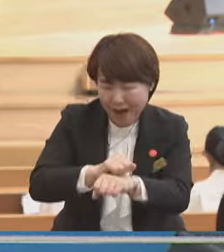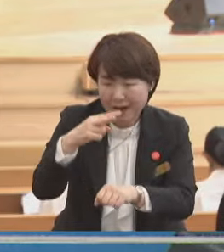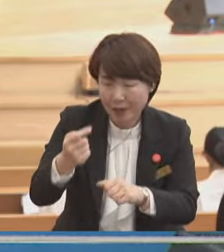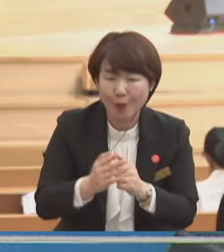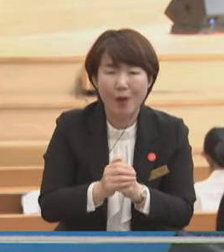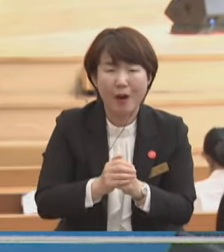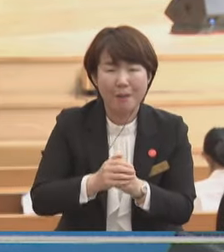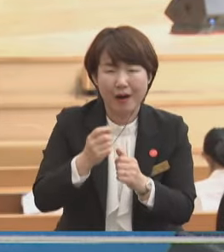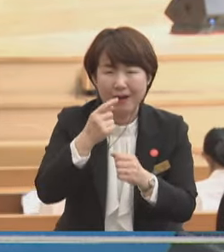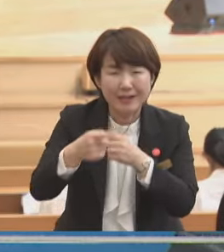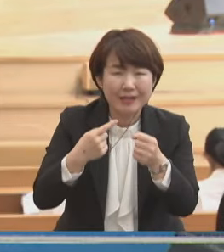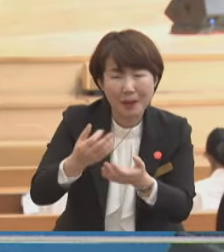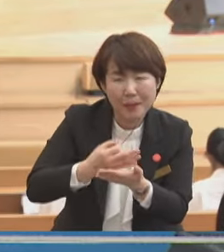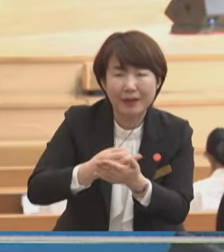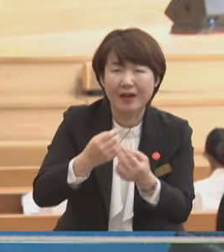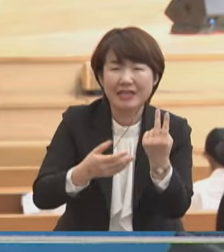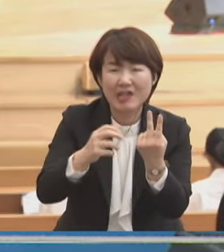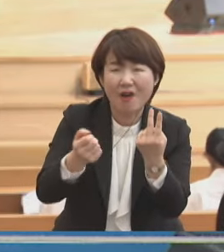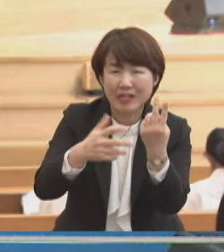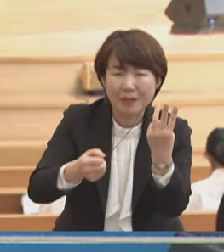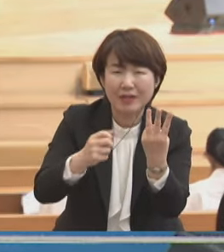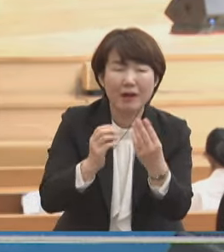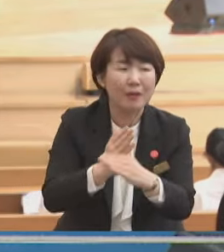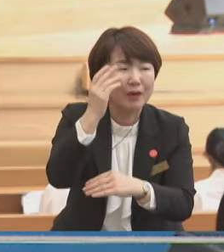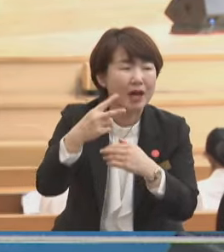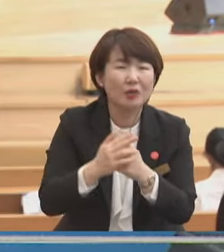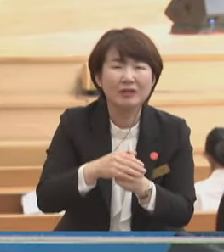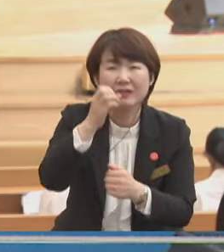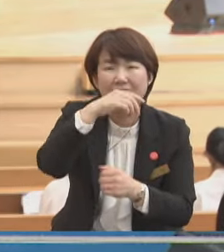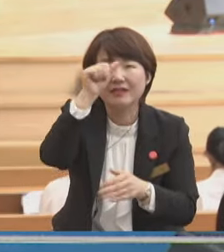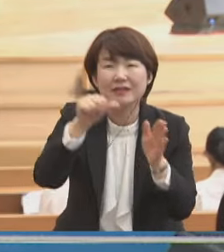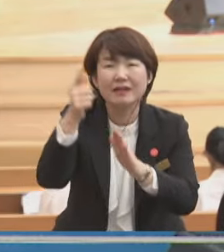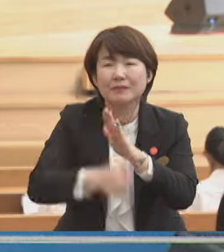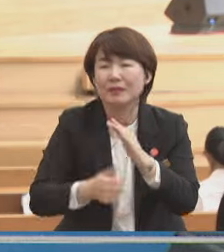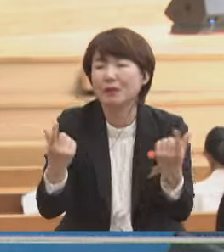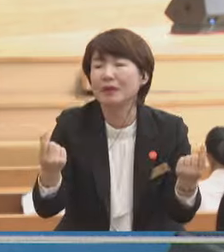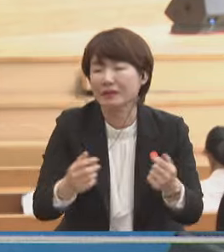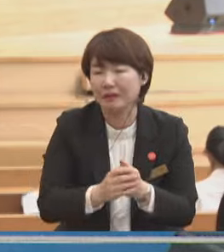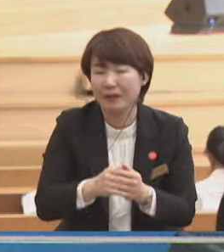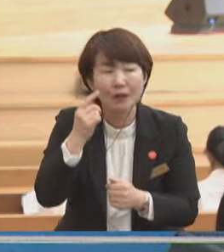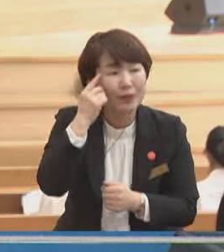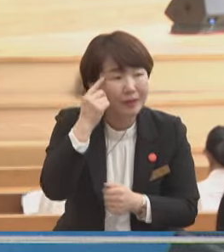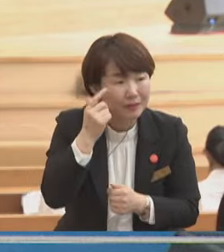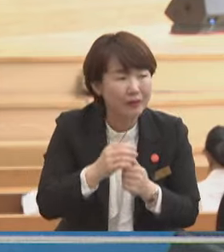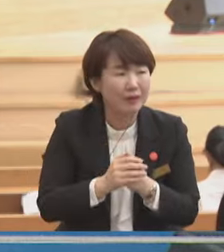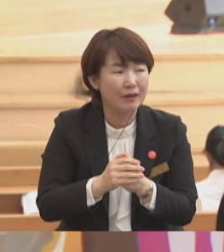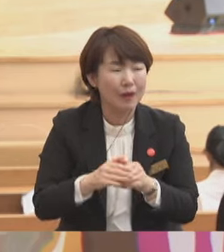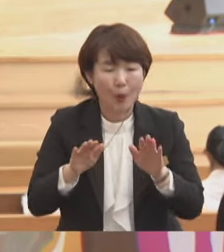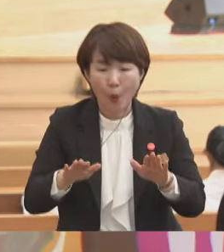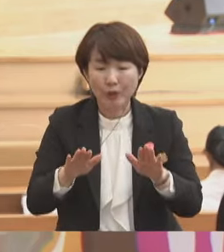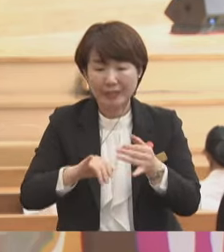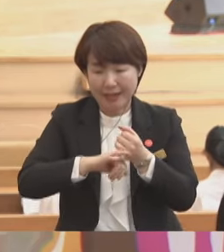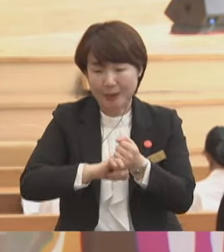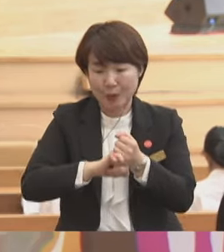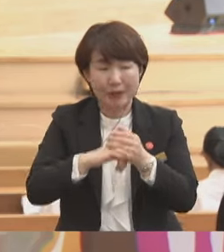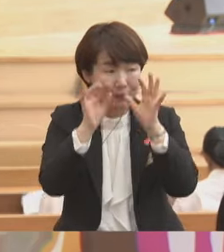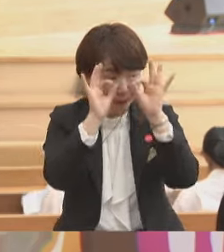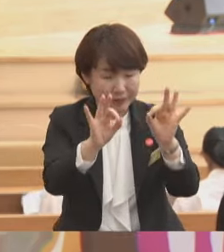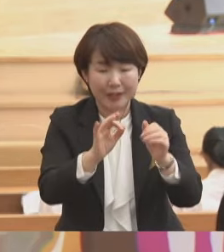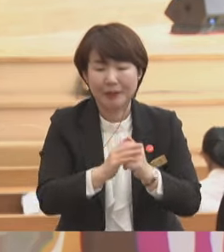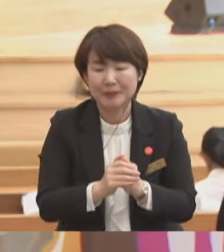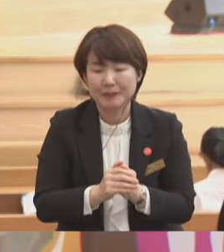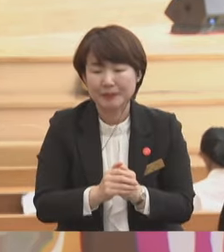2억 3억 넘어가도 저야 그냥 왜냐 오늘 본문에 또 이런 약속도 있거든요 한번 보세요